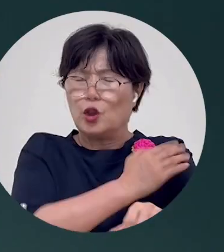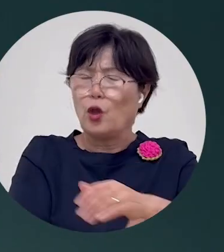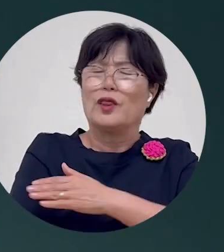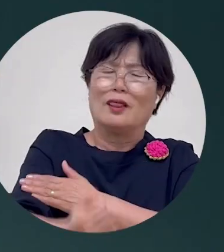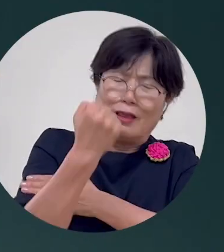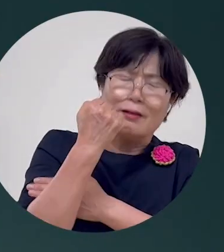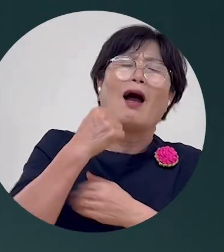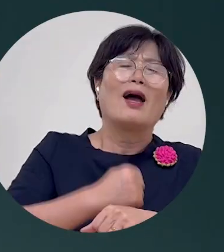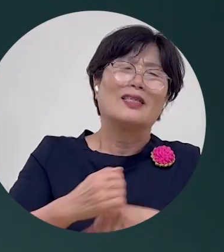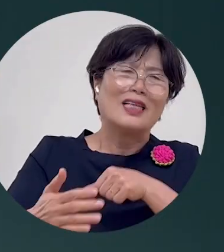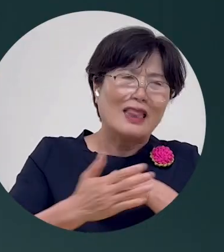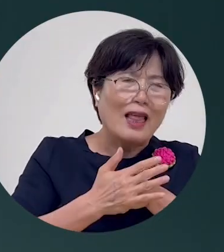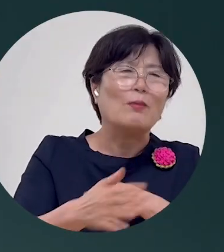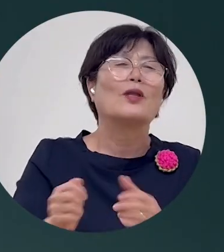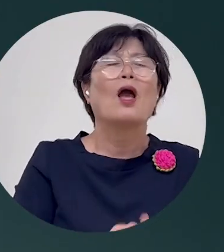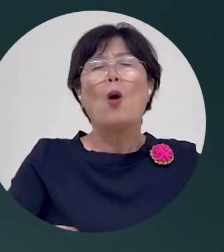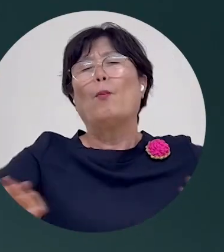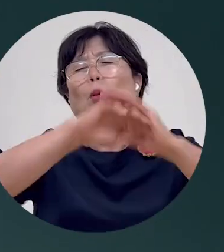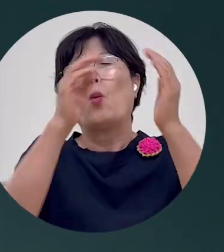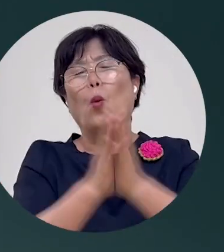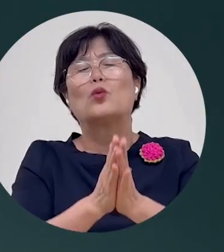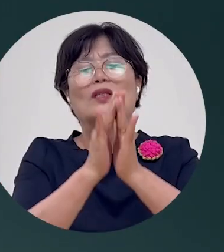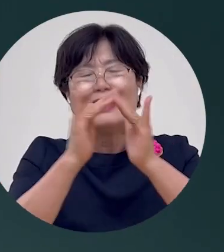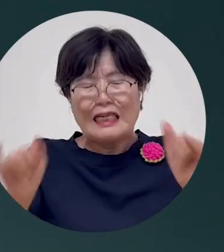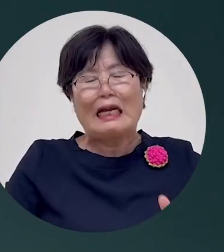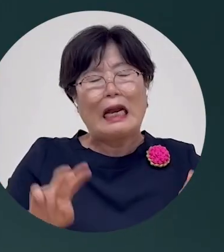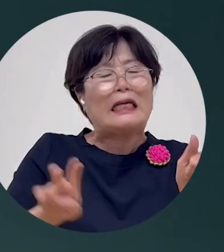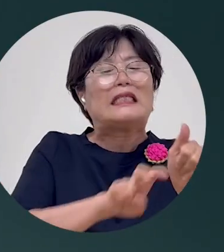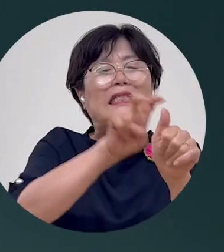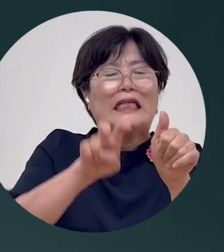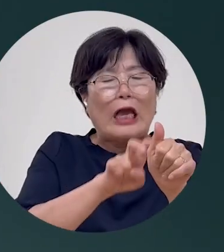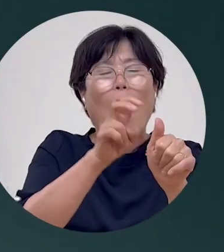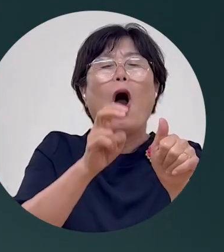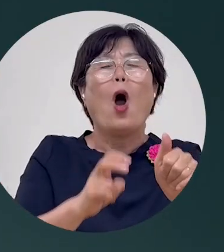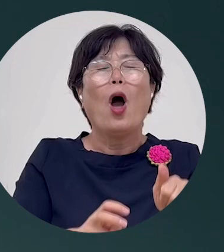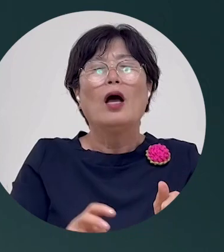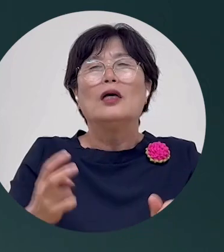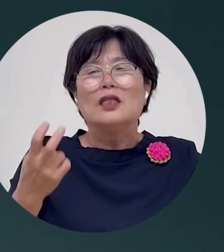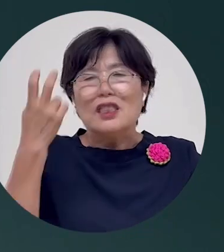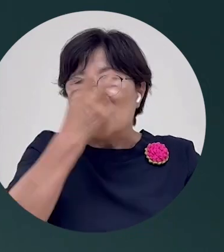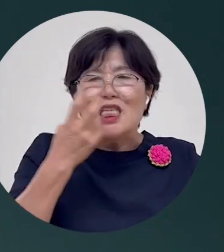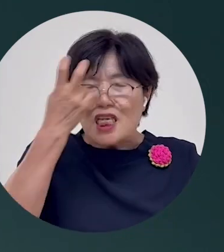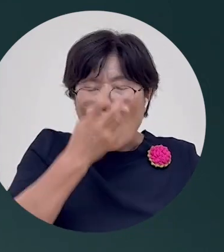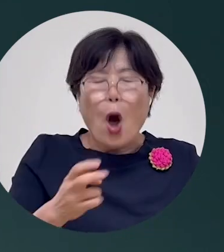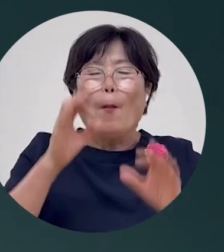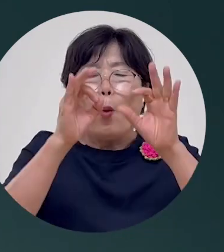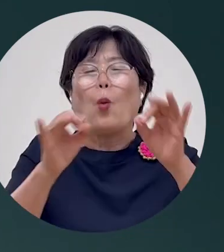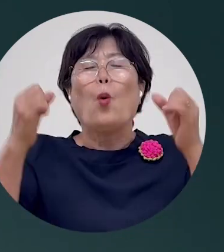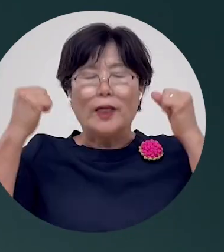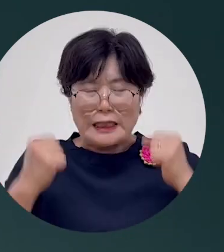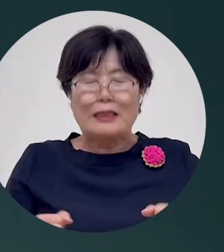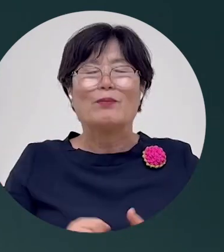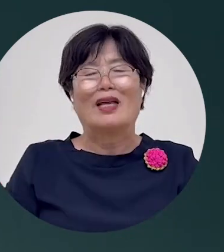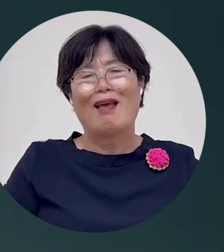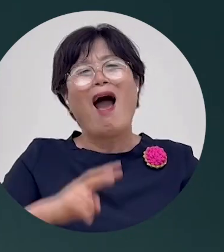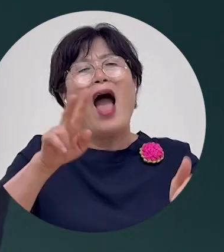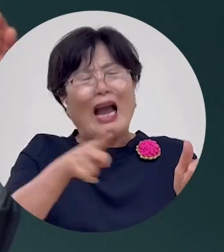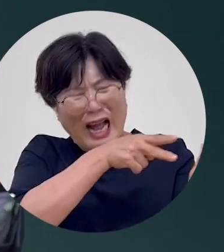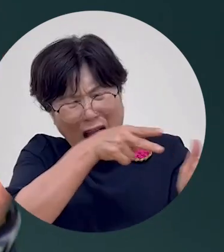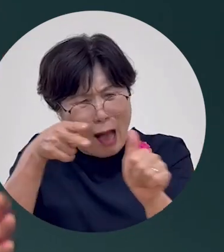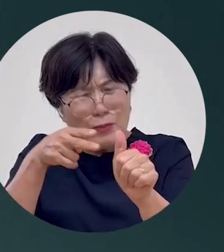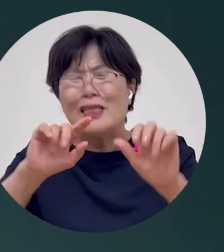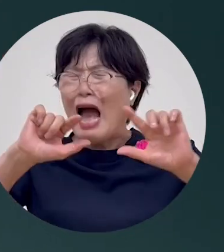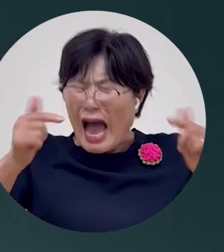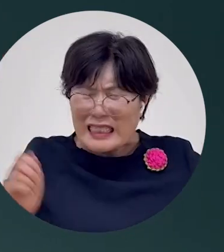전능하셔서요, 모든 인간을 지켜보고 계십니다. 여러분, 감시의 눈이 아니라 크신